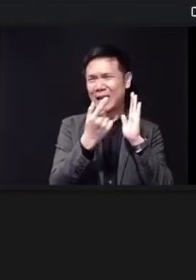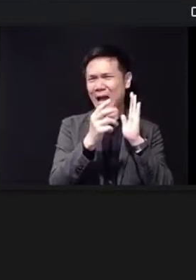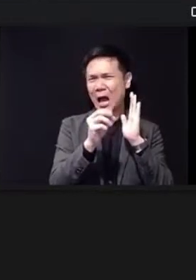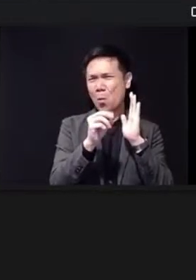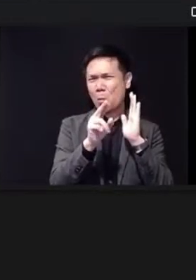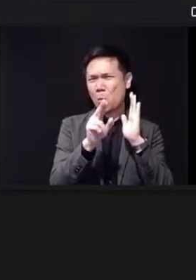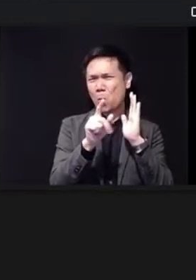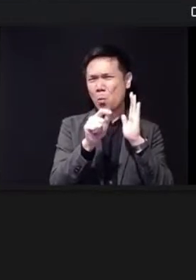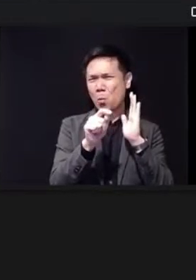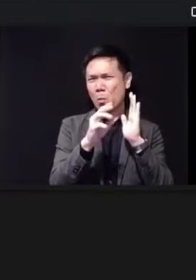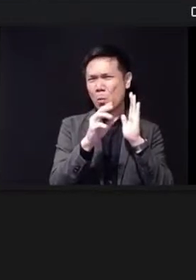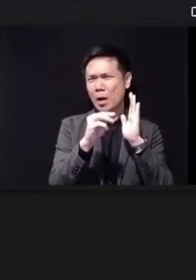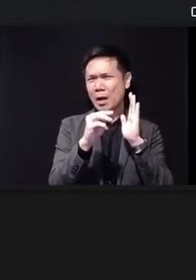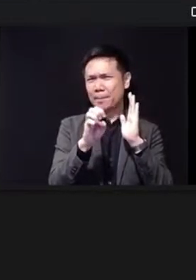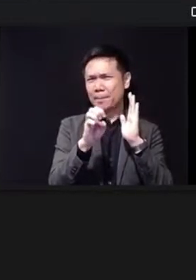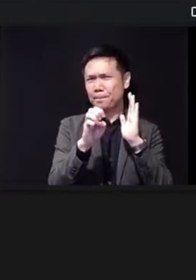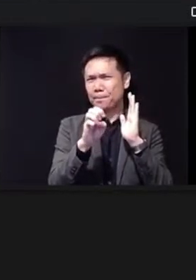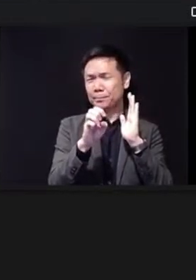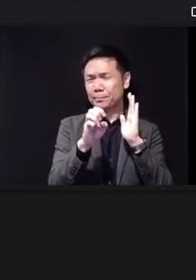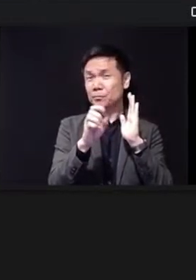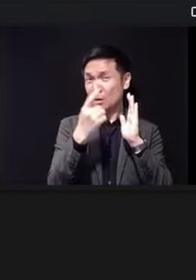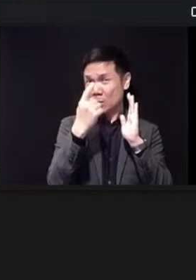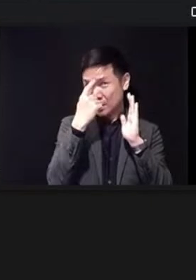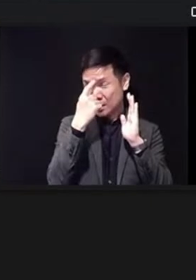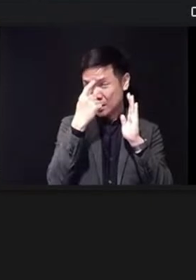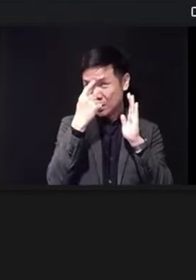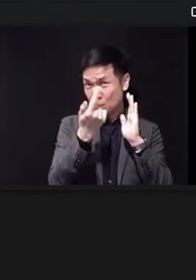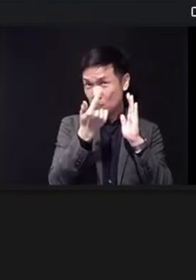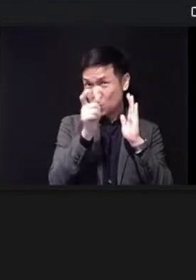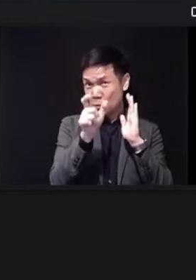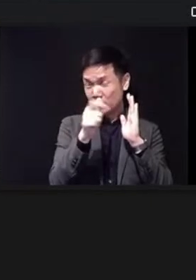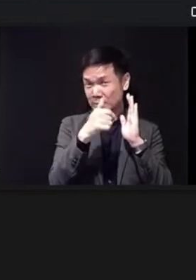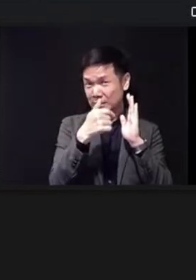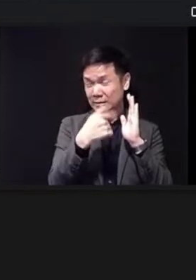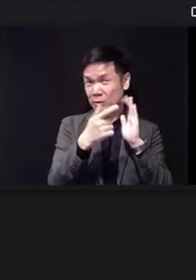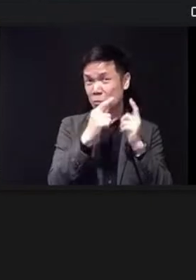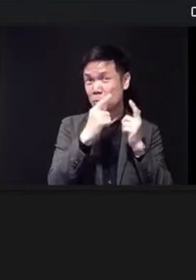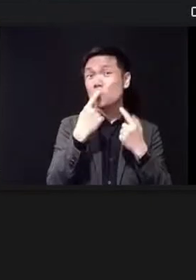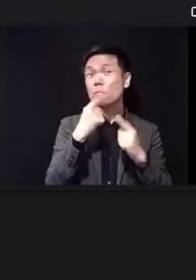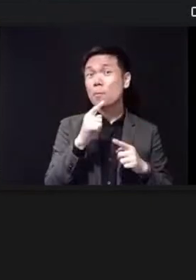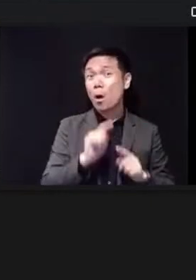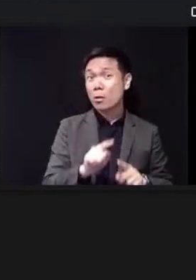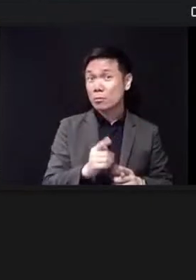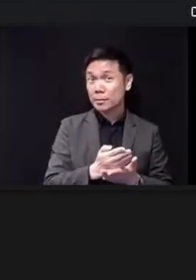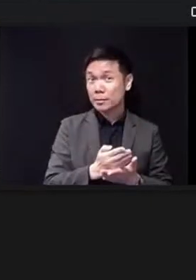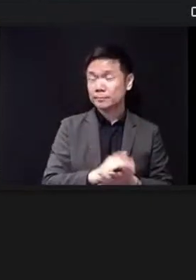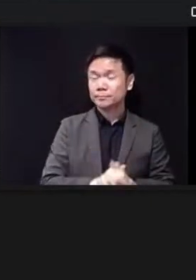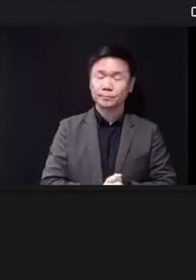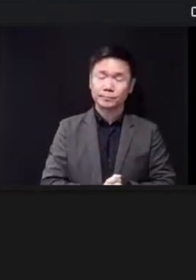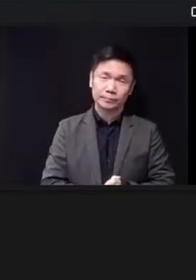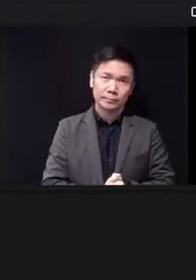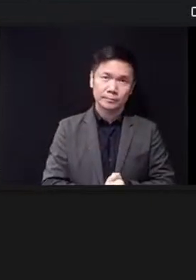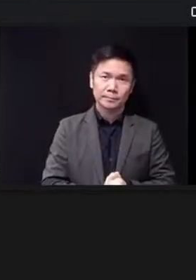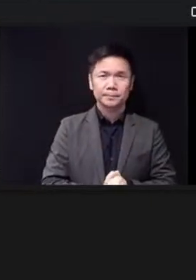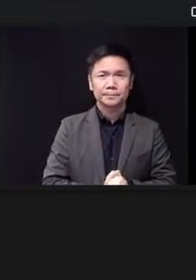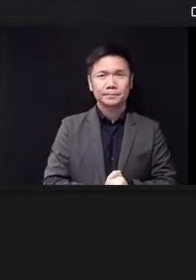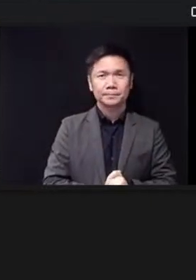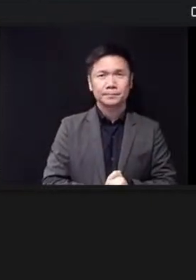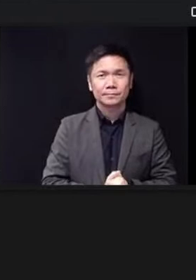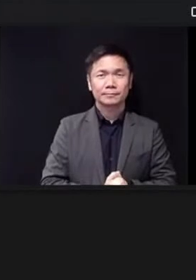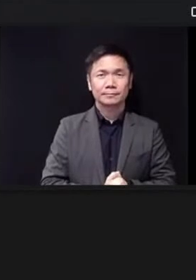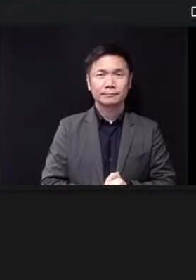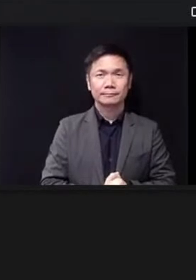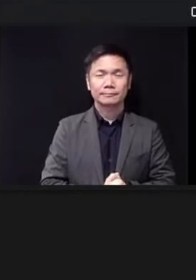доклад-отчет, не какие-либо иные. И, собственно, только этим вызвана наша, как мне казалось, абсолютно редакционная поправка